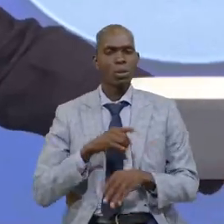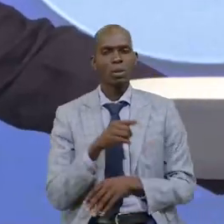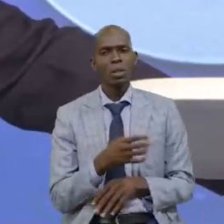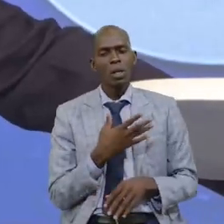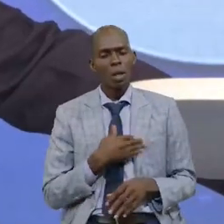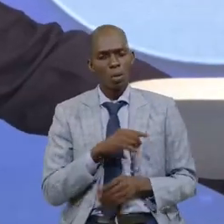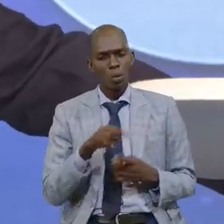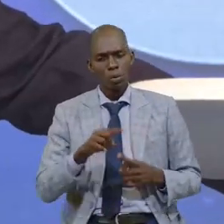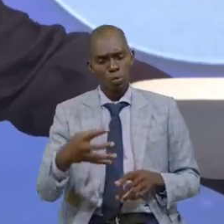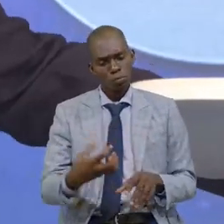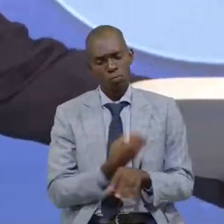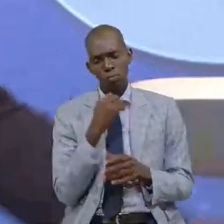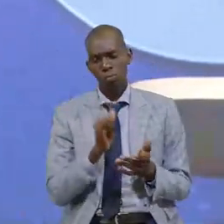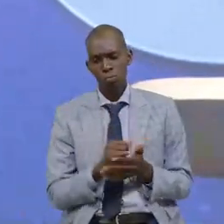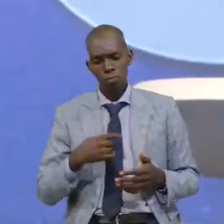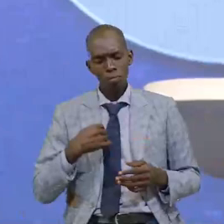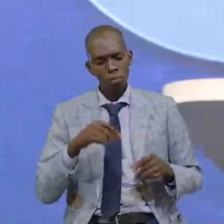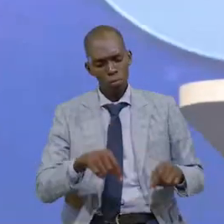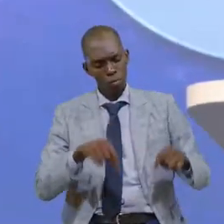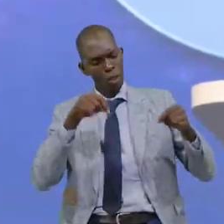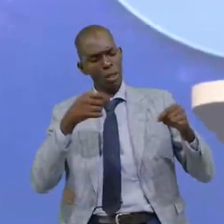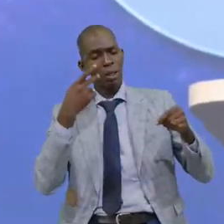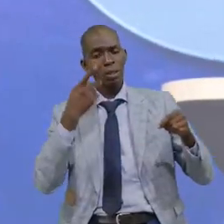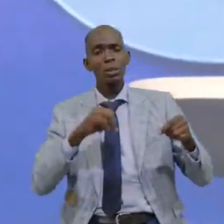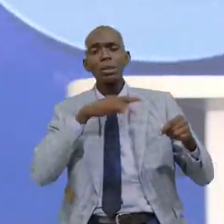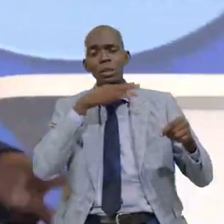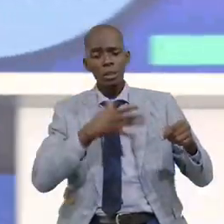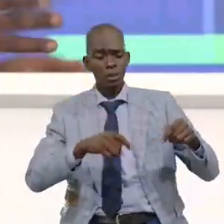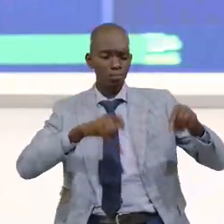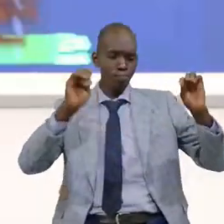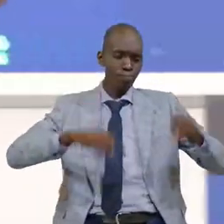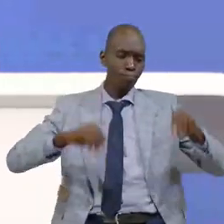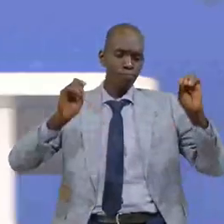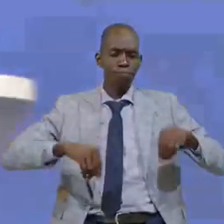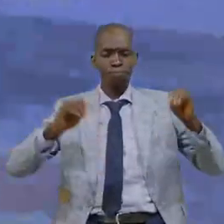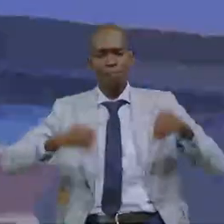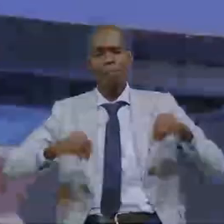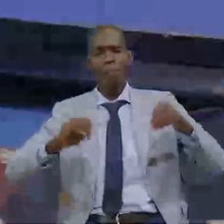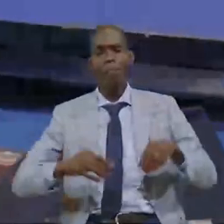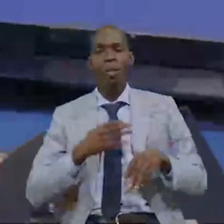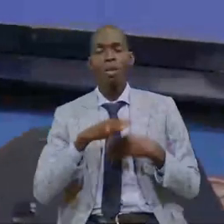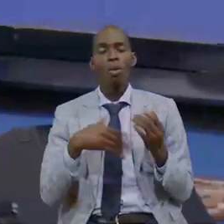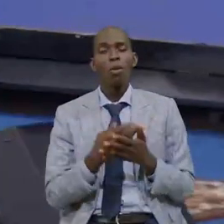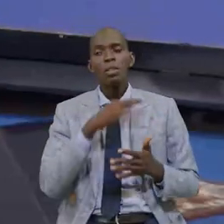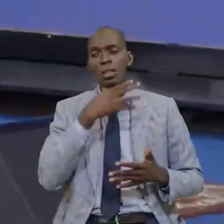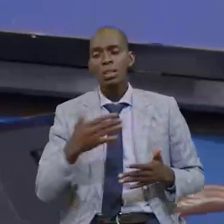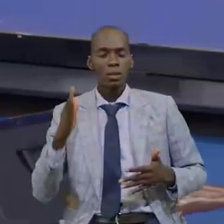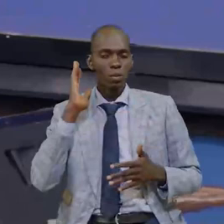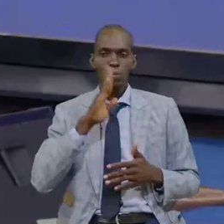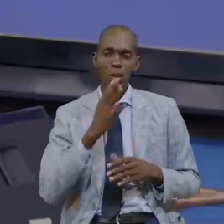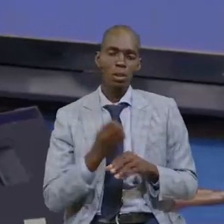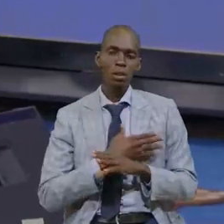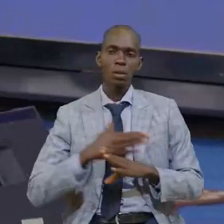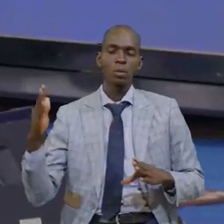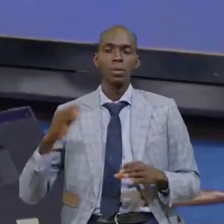dit, quand vous prenez ce tabis et vous voyez toute la poussière, secouez la poussière et toute la poussière va